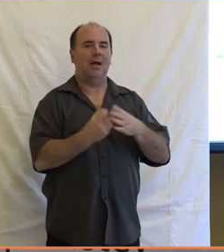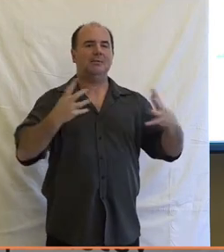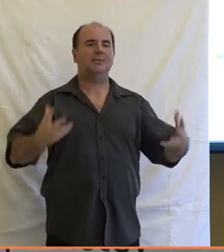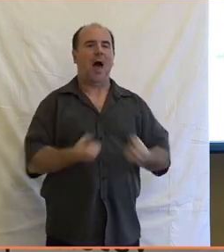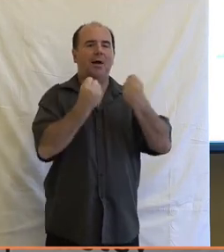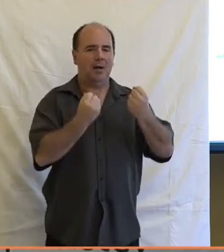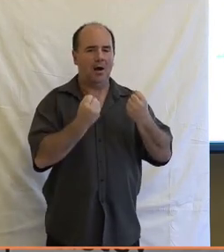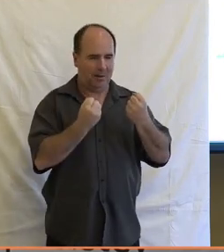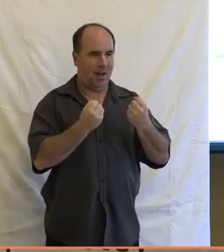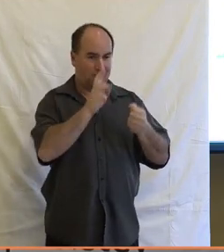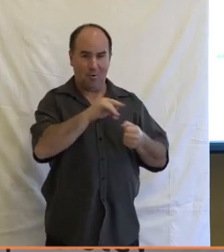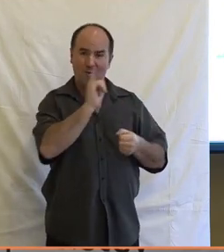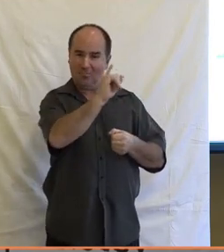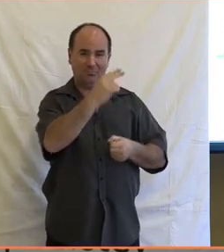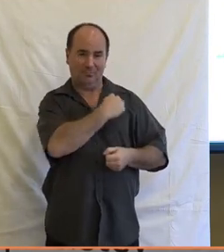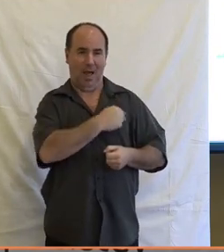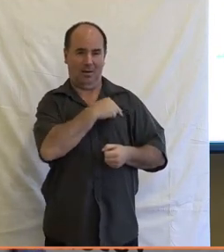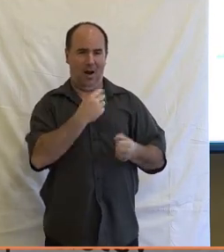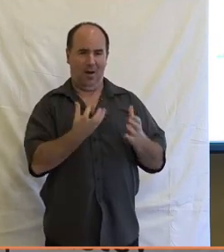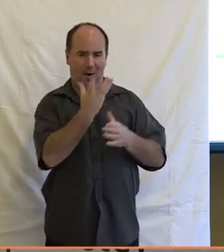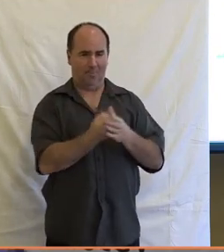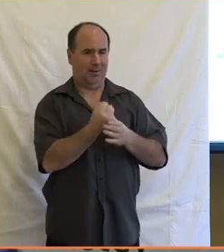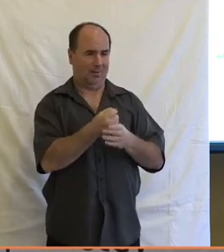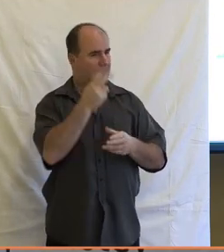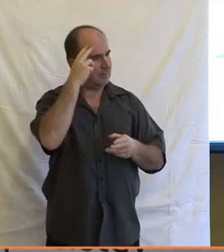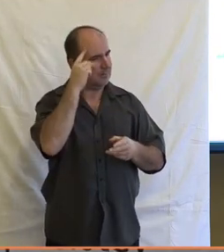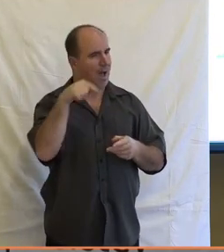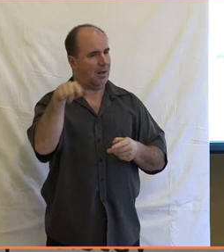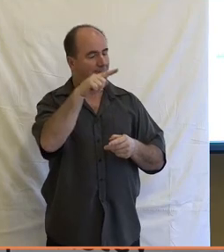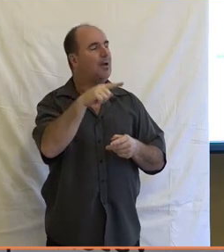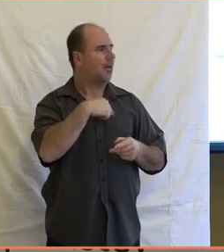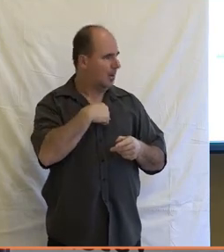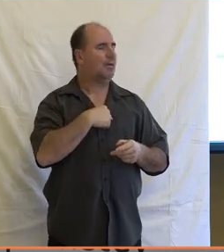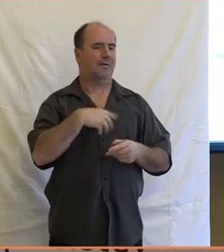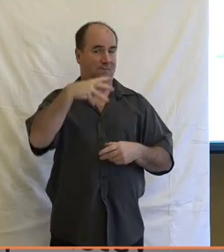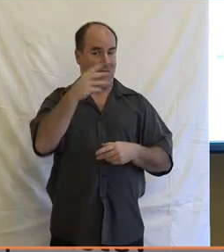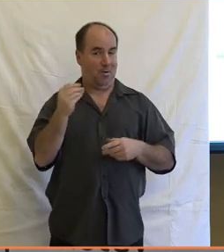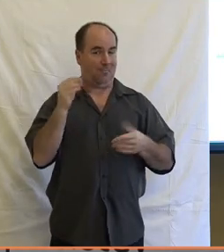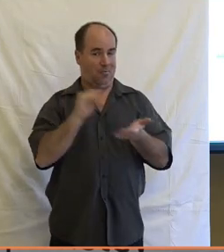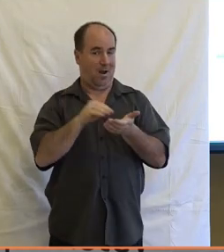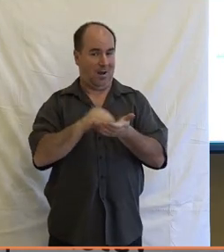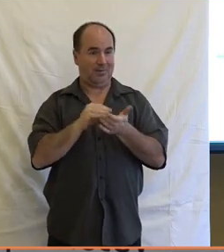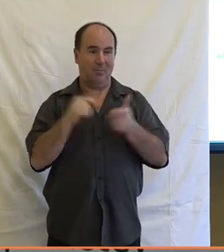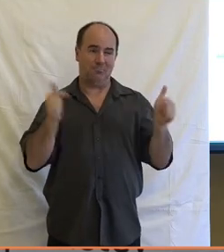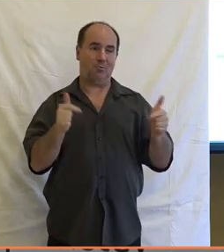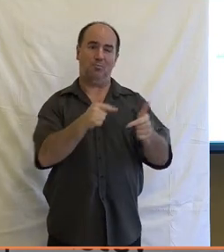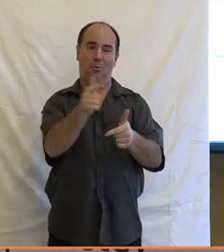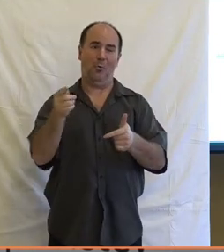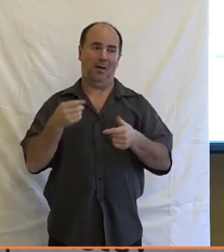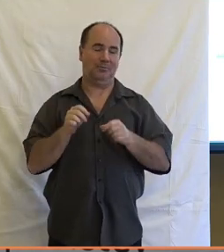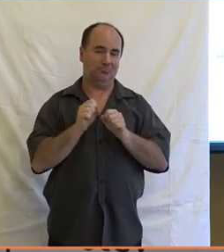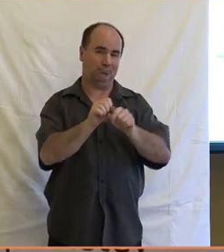miliony lidí vlastně v mobilu, která vlastně taky vznikla a podporujeme ji v nadaci Vodafone prostě od samého začátku, tak